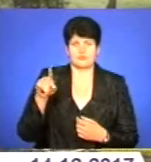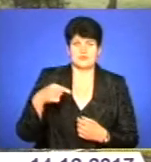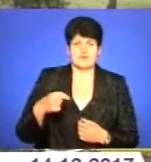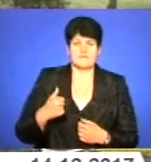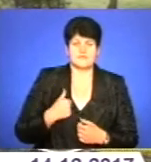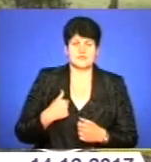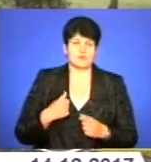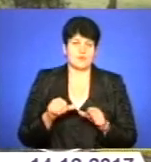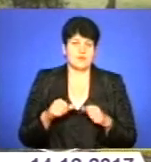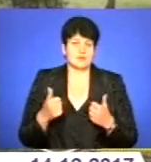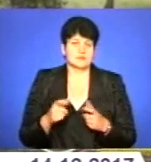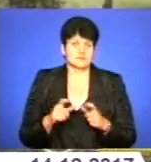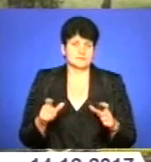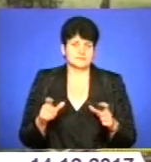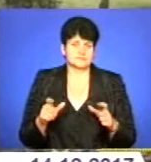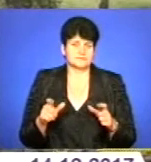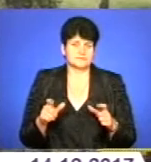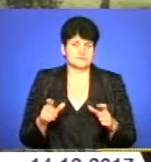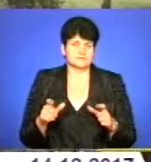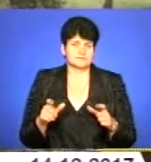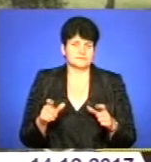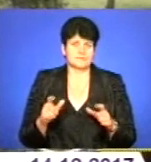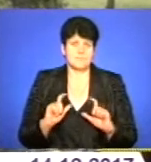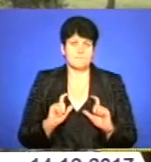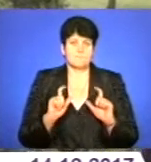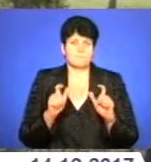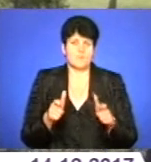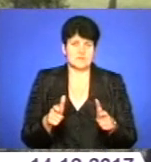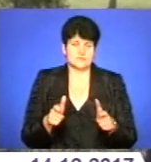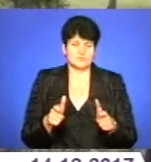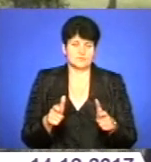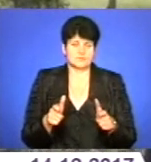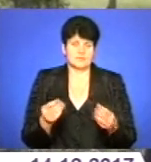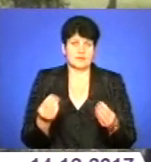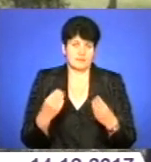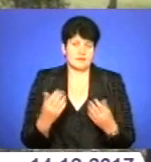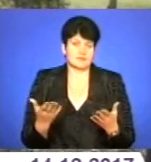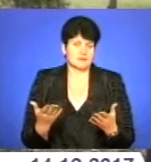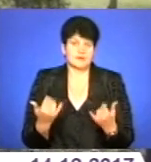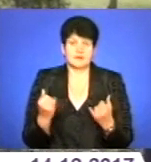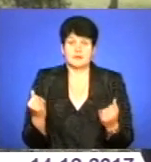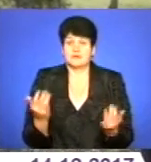воєнкомат, яка повістку, дали повістку і